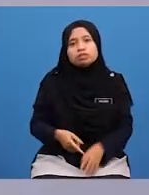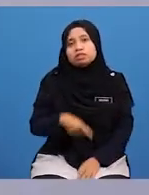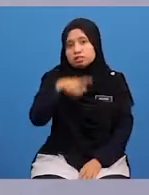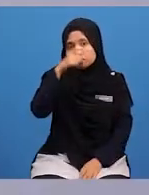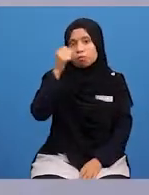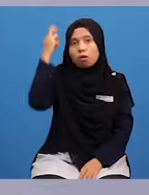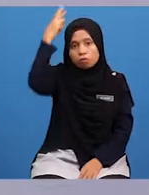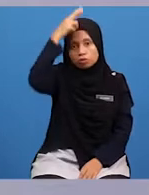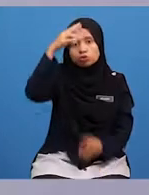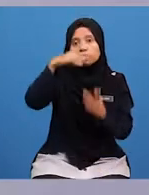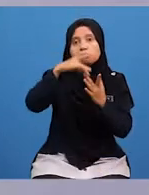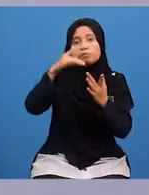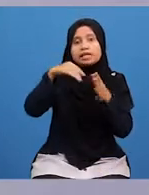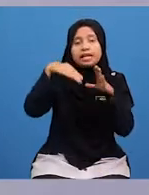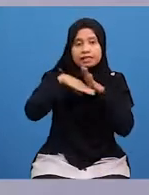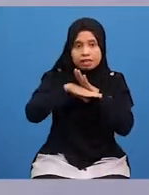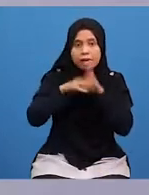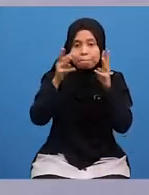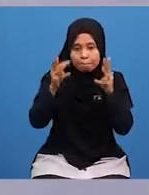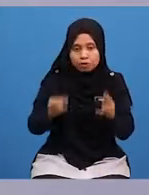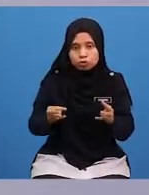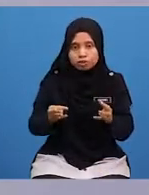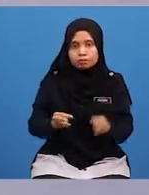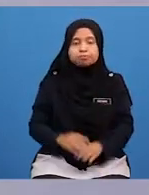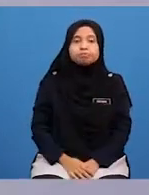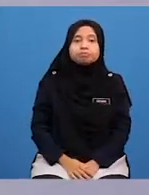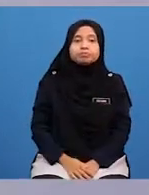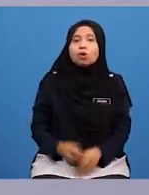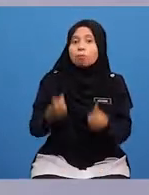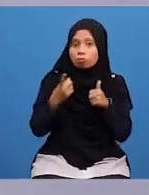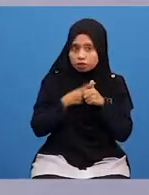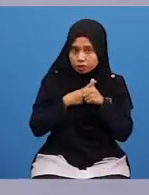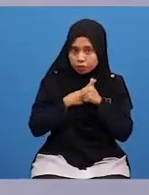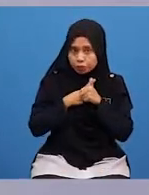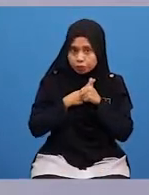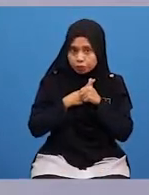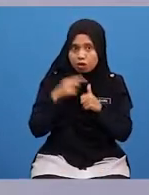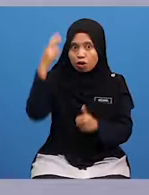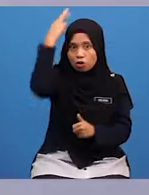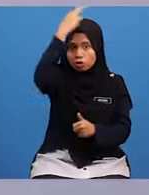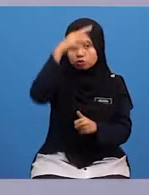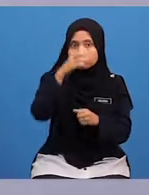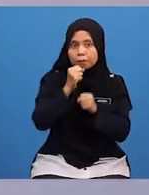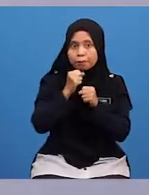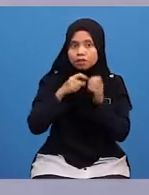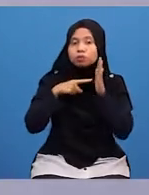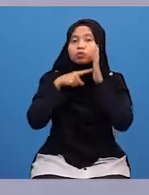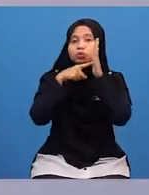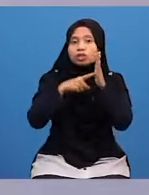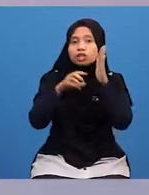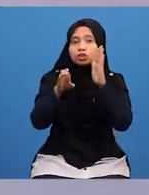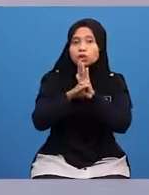Rasul-Rasul dipilih daripada kalangan manusia ialah pertama, Rasul dapat